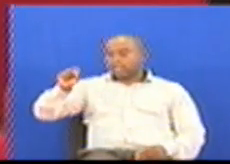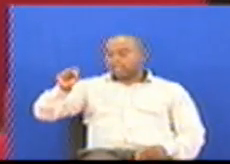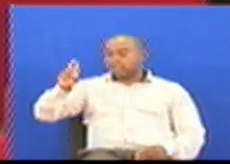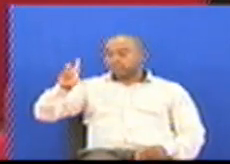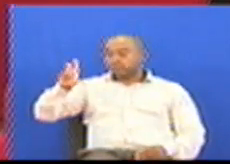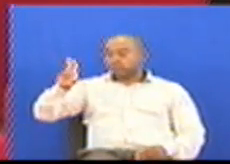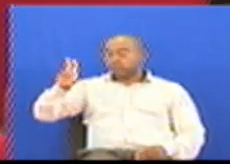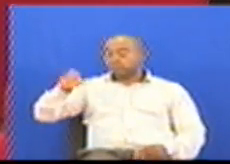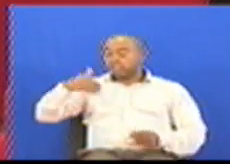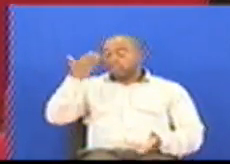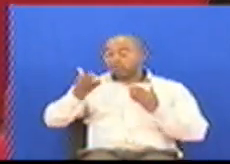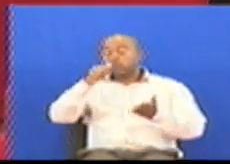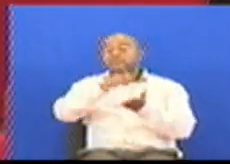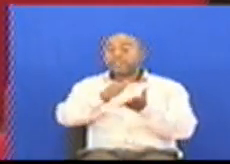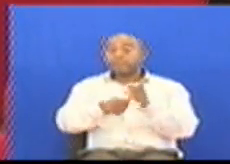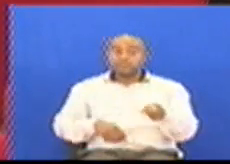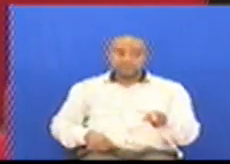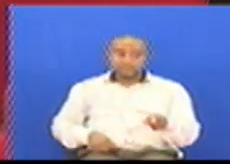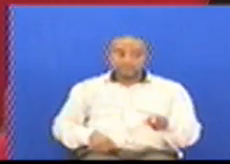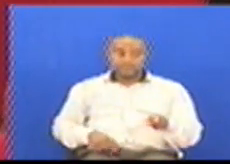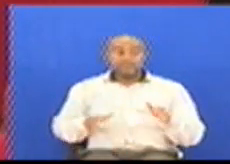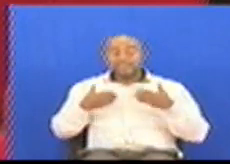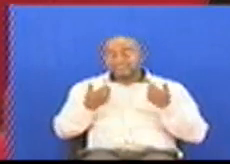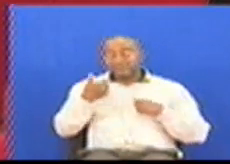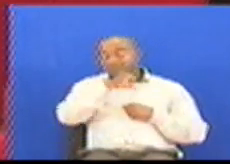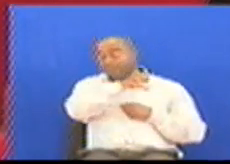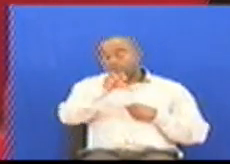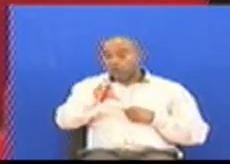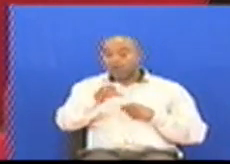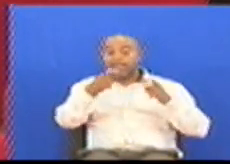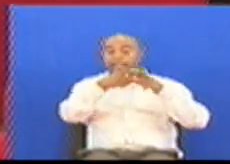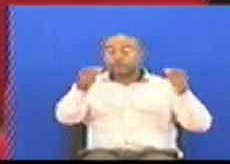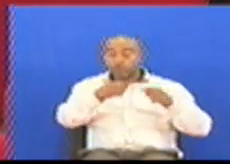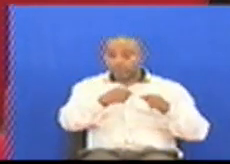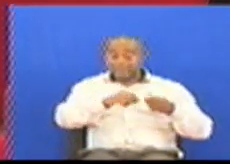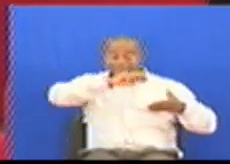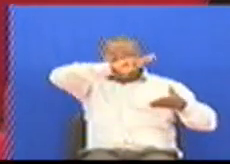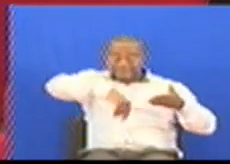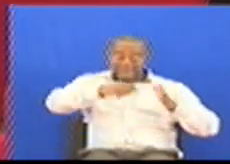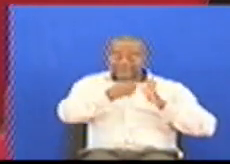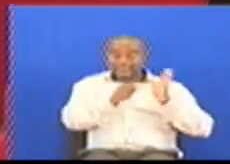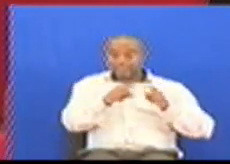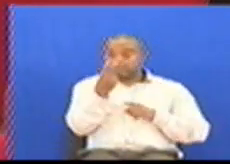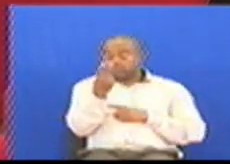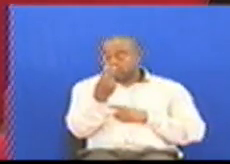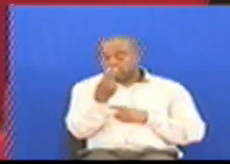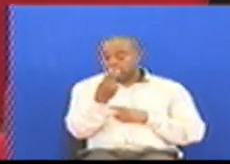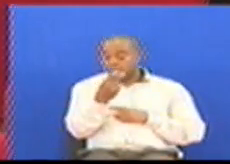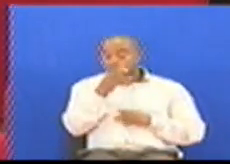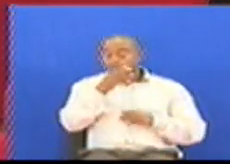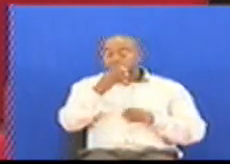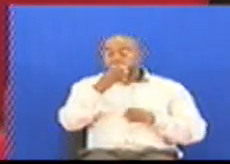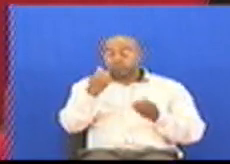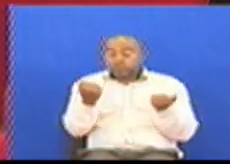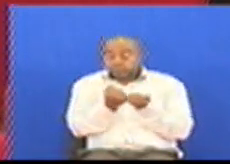Kwa sasa hivi mkoa wa Kigoma tangu hiyo tarehe 21 walipoweka sahihi kwa ajili ya ujenzi wa barabara ya lami